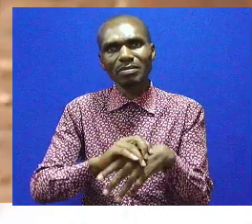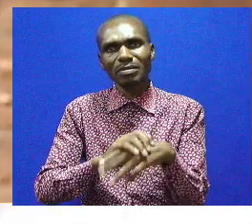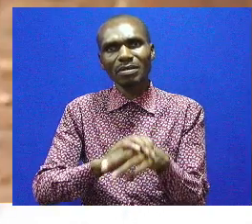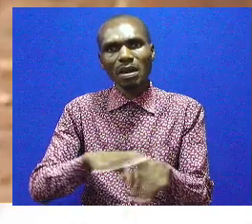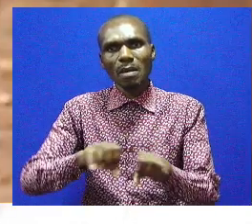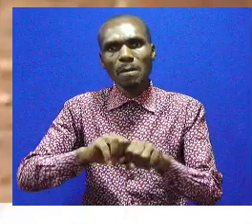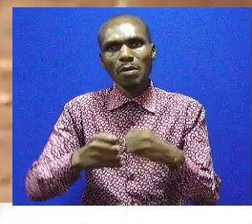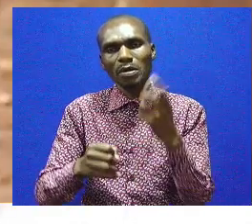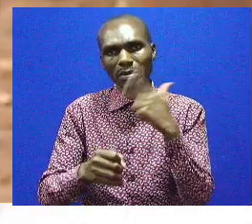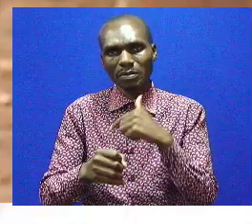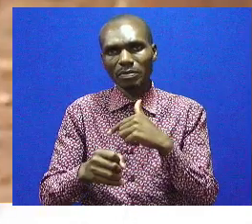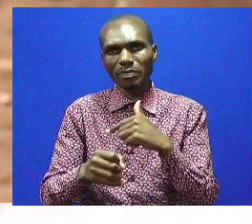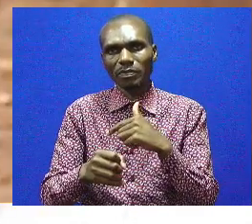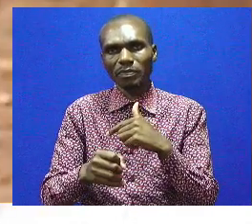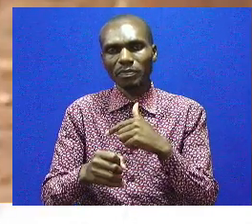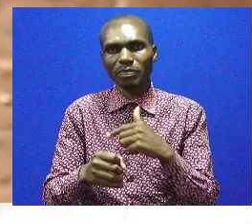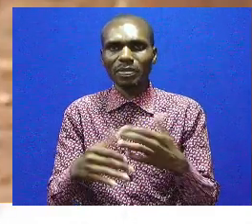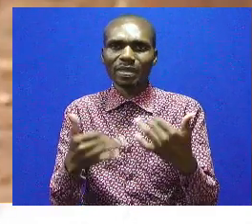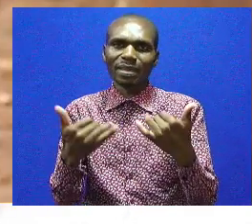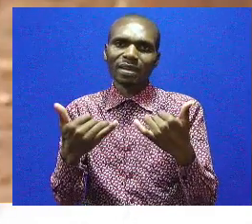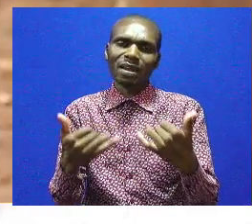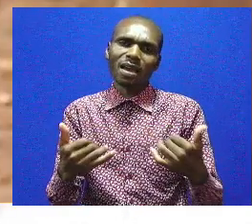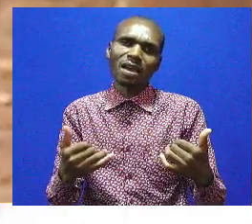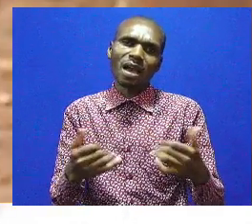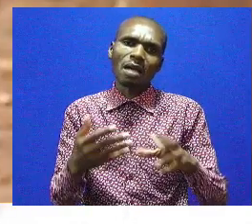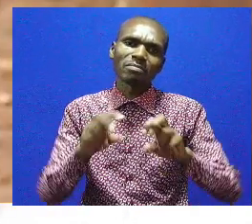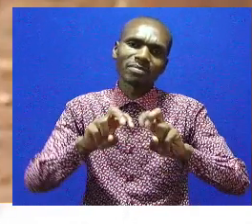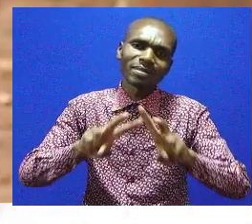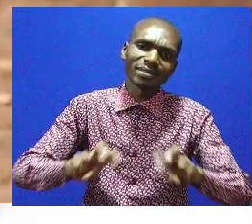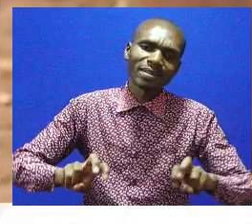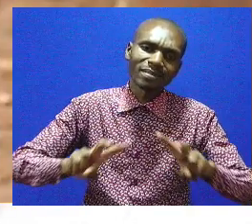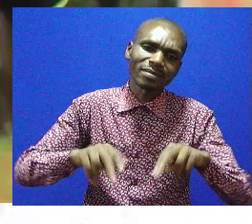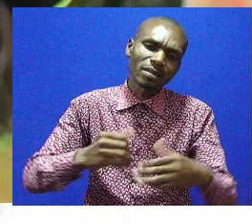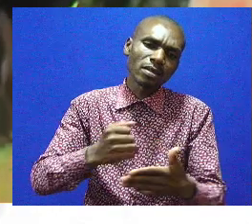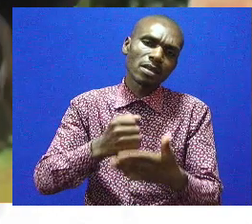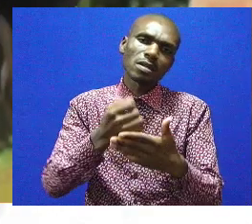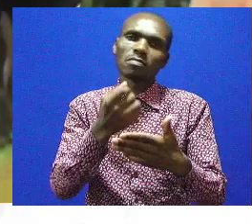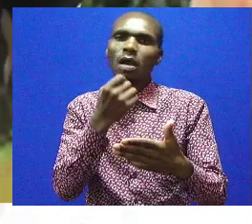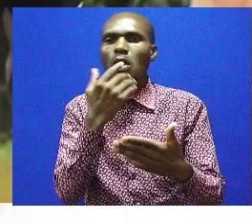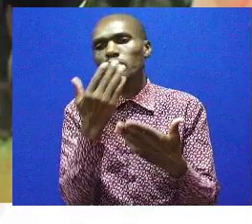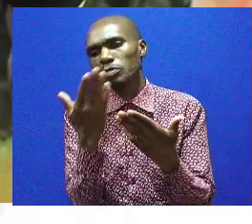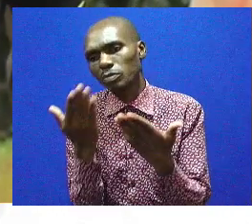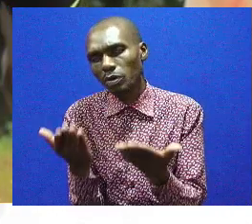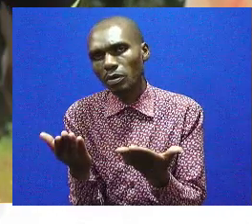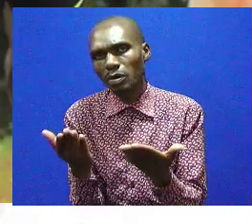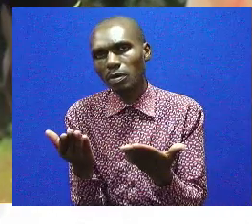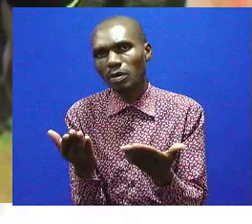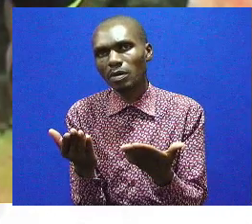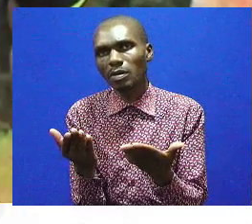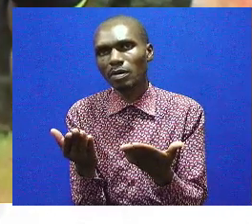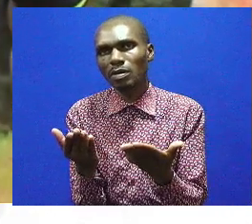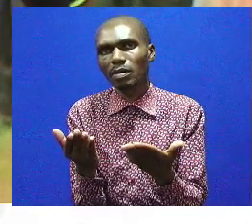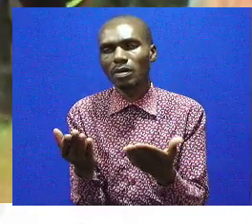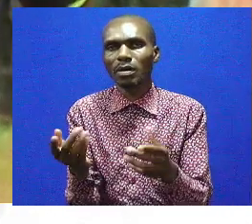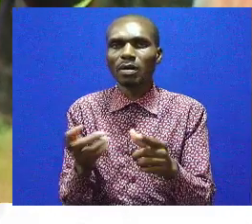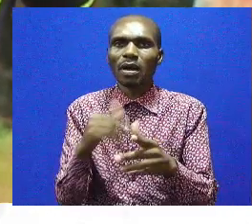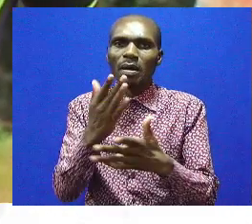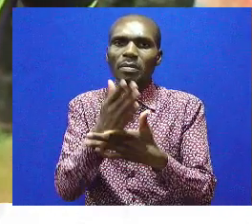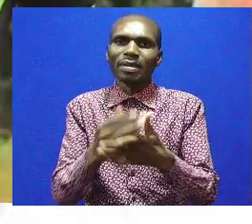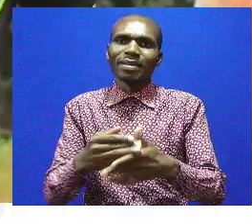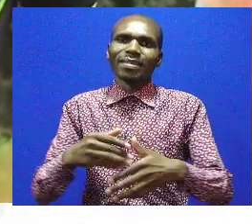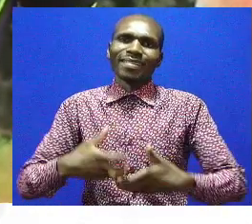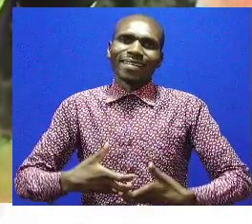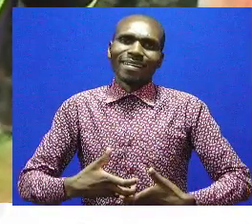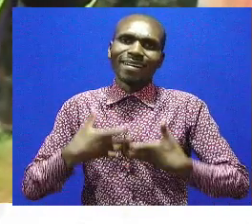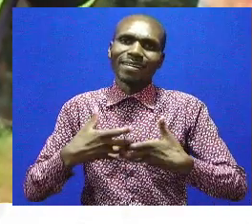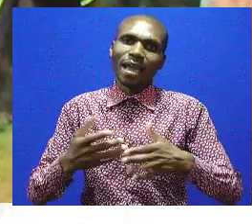kamensi. Waro na chingu nyakuri ya pokonyi nrego se nyale kuruwa liu. Korua oko umia kwa ye, ega tironi kwa kia motigara